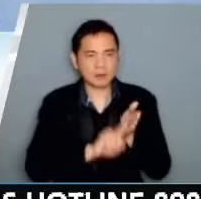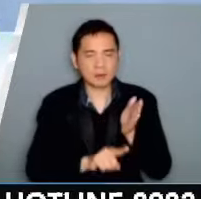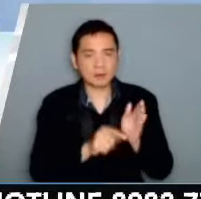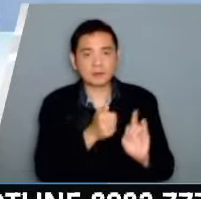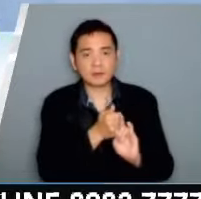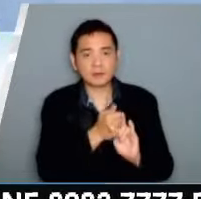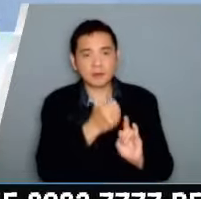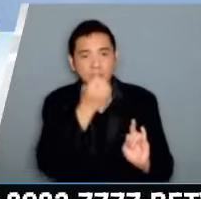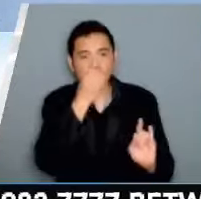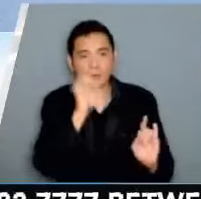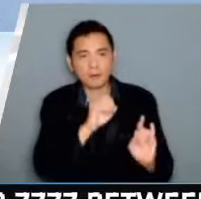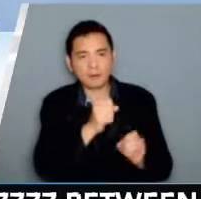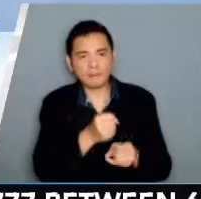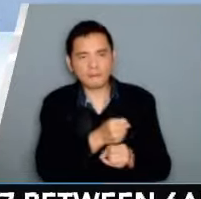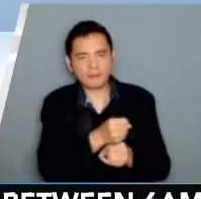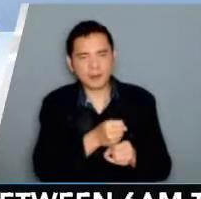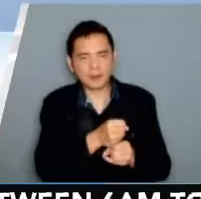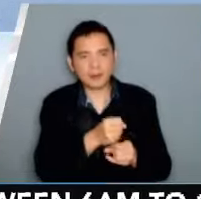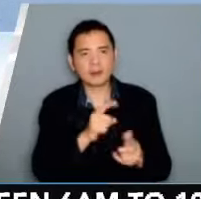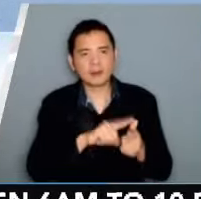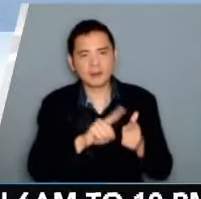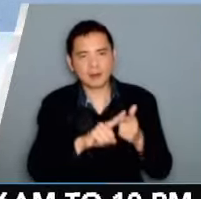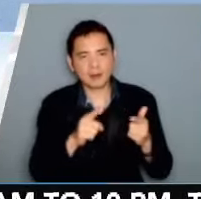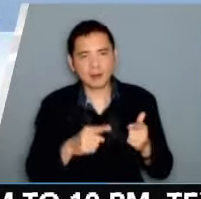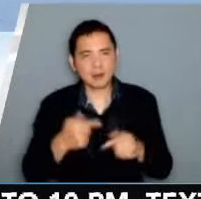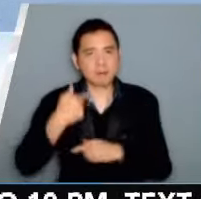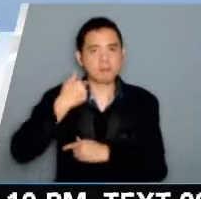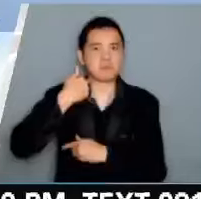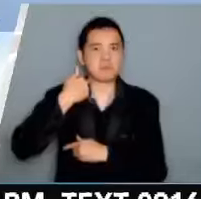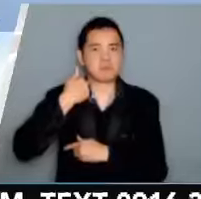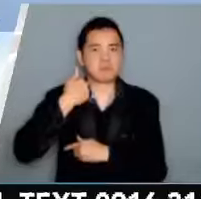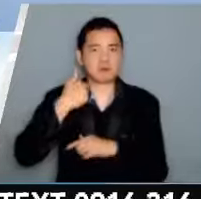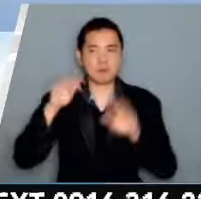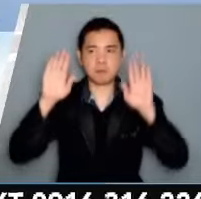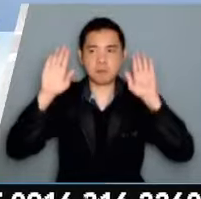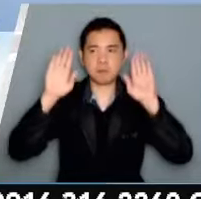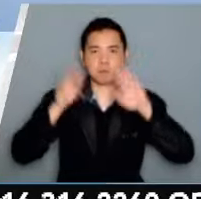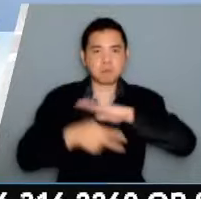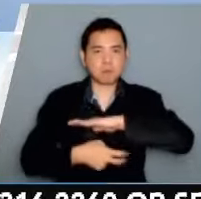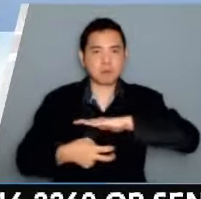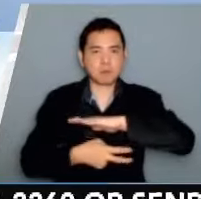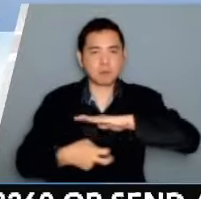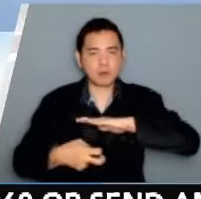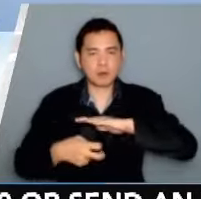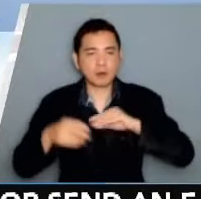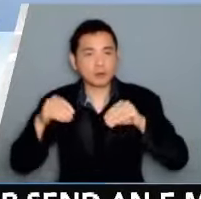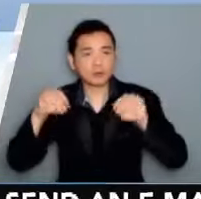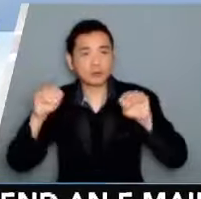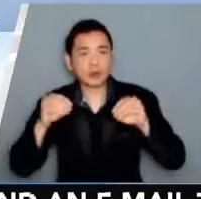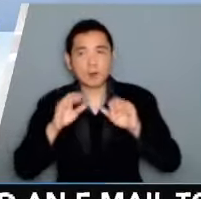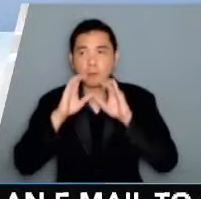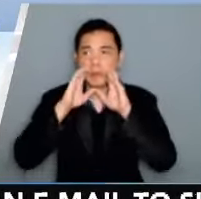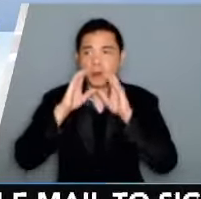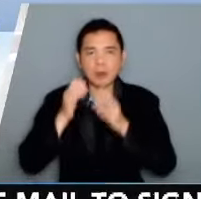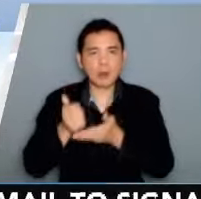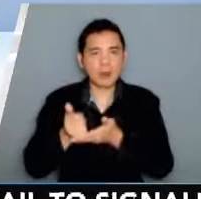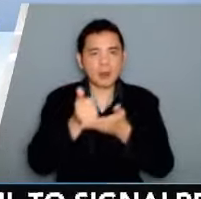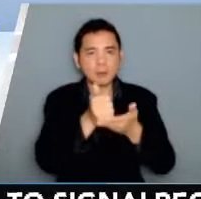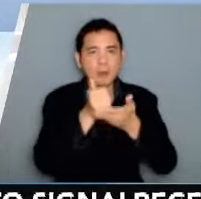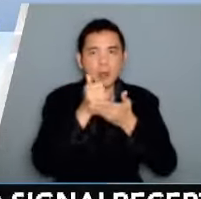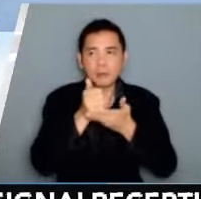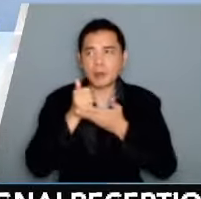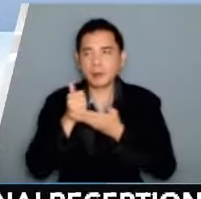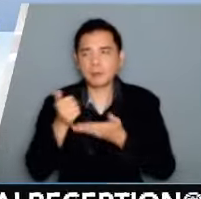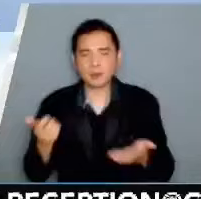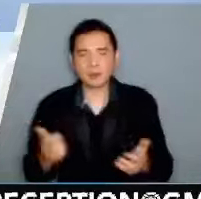ang suspect bago magdeklara ng hold-up. Kinabol siya na may-ari ng shop na siya ring humingi ng tulong sa mga pulis. Nabawi mula sa